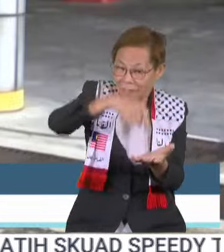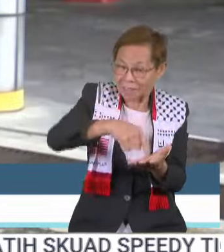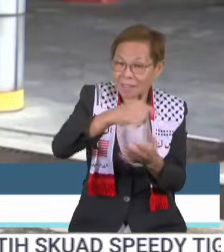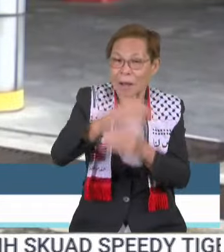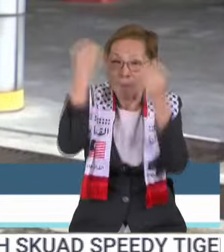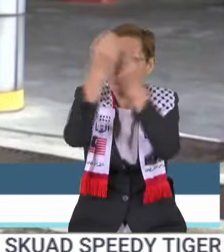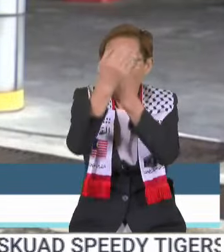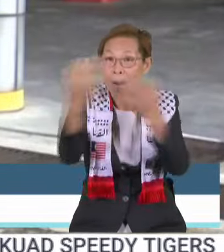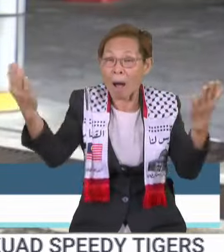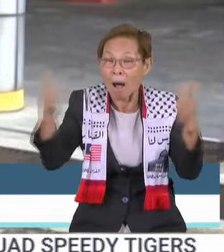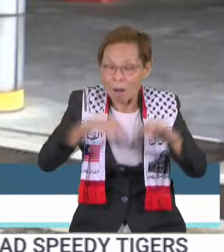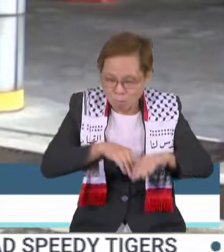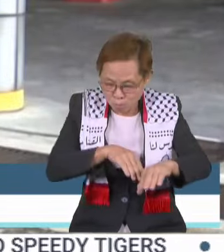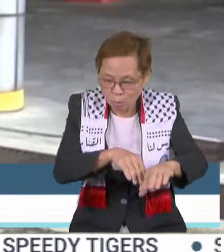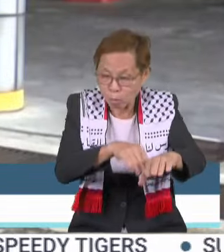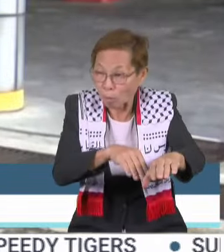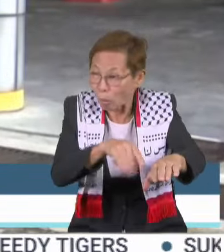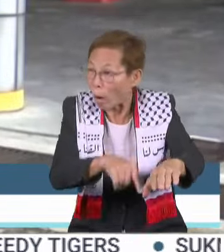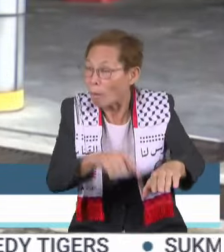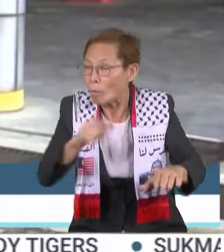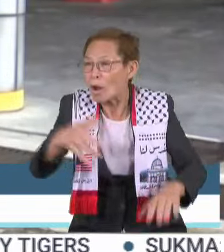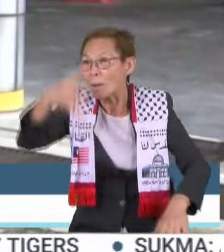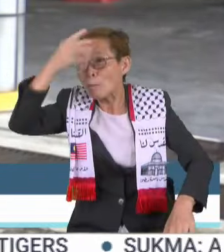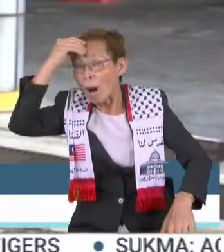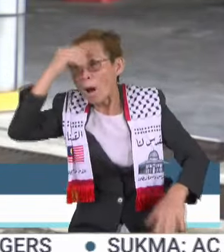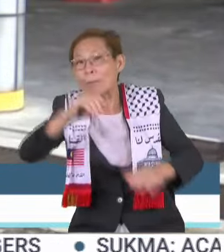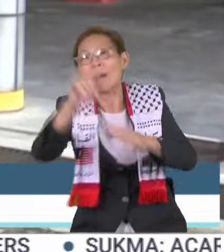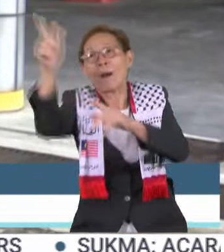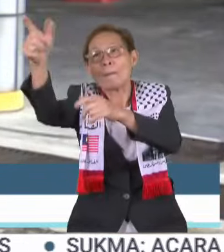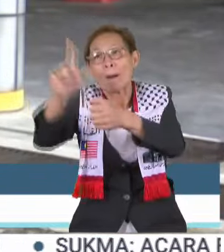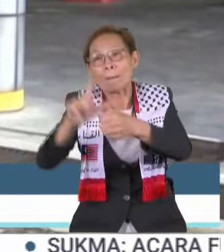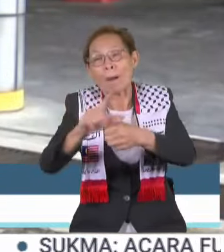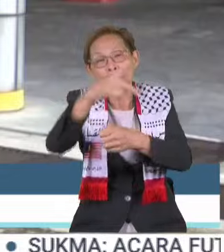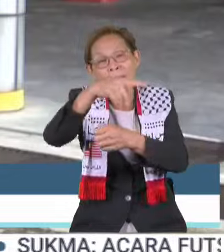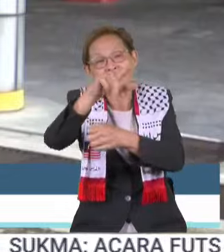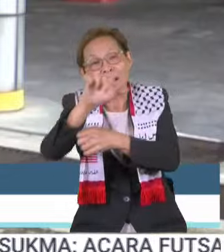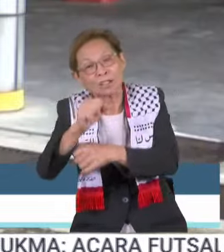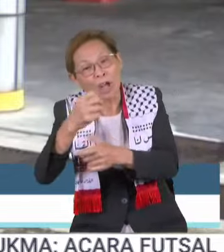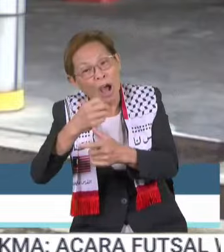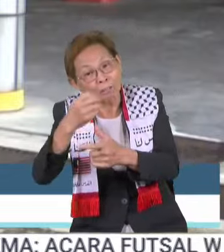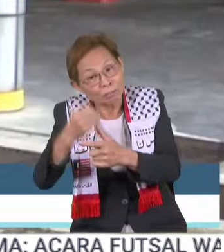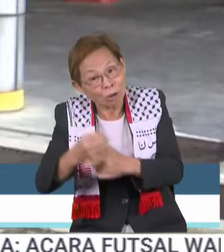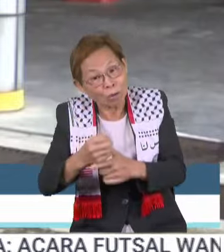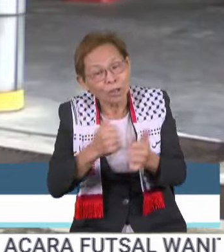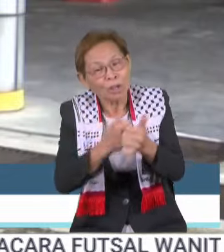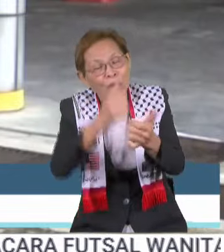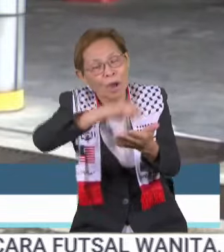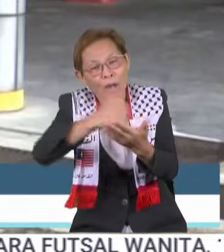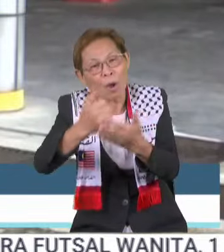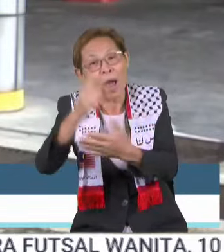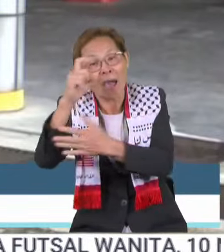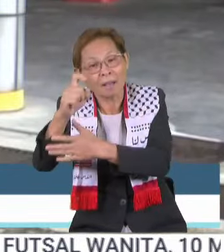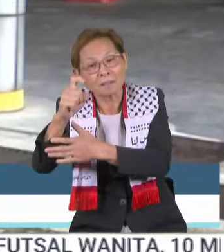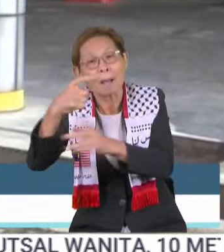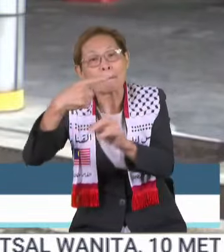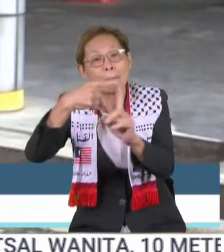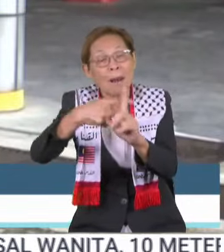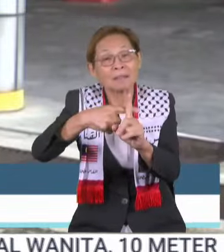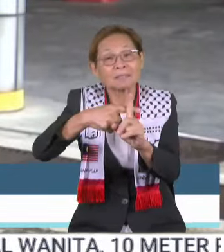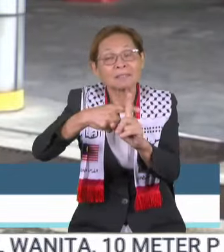Maklumat trafik terkini juga boleh diperoleh dengan memuat turun aplikasi PLUS atau mengikuti akaun X at PLUS